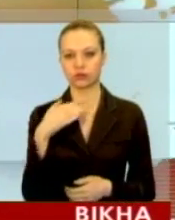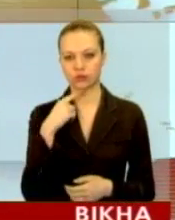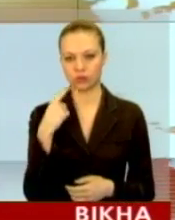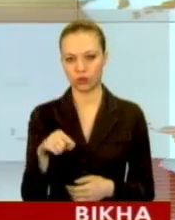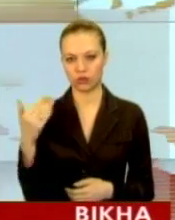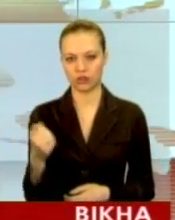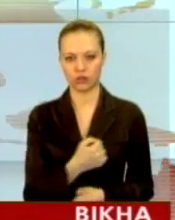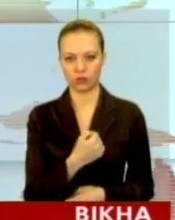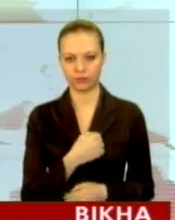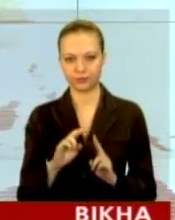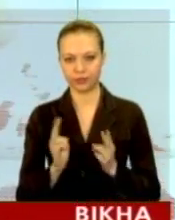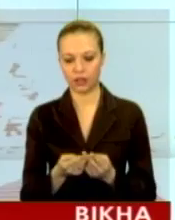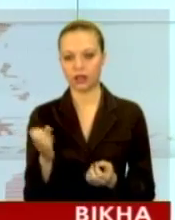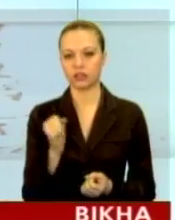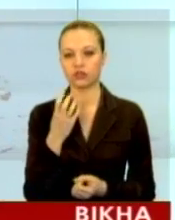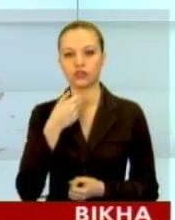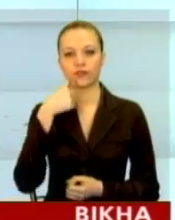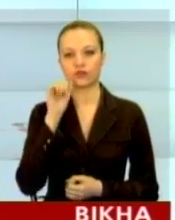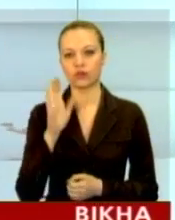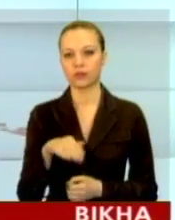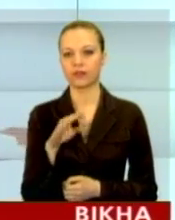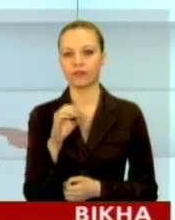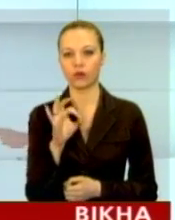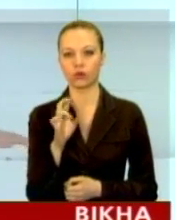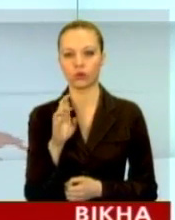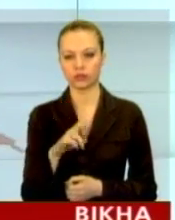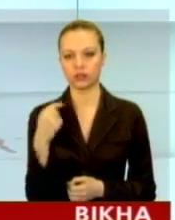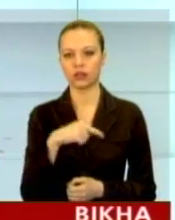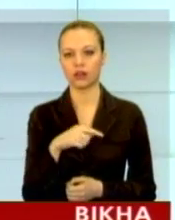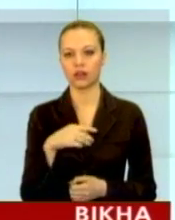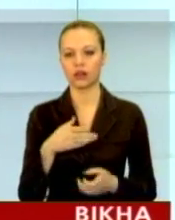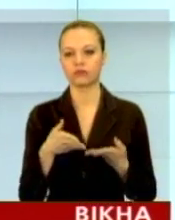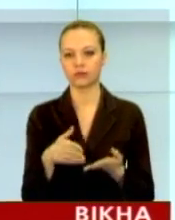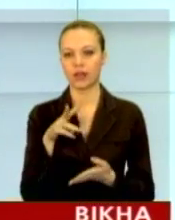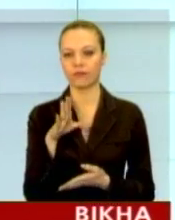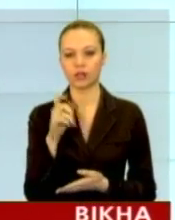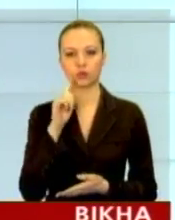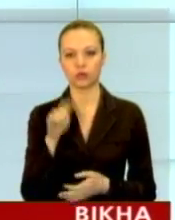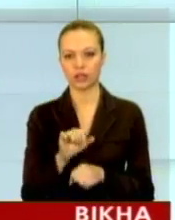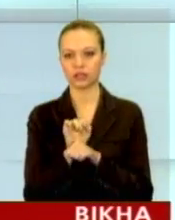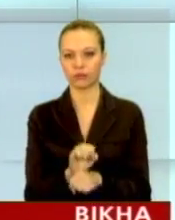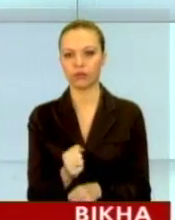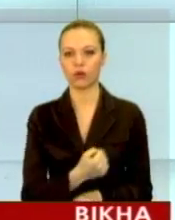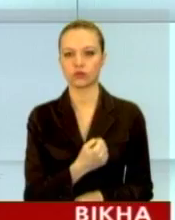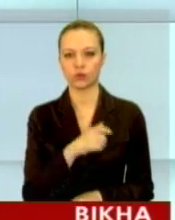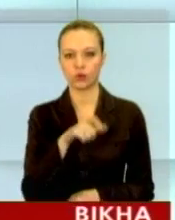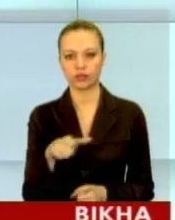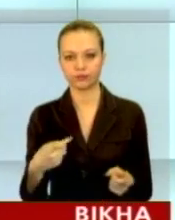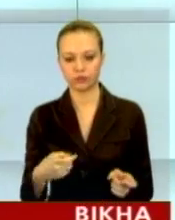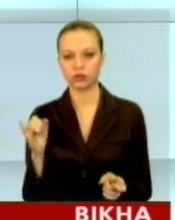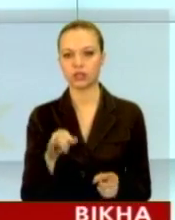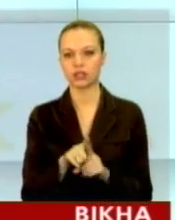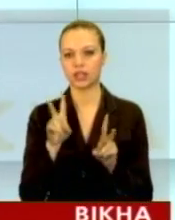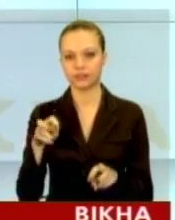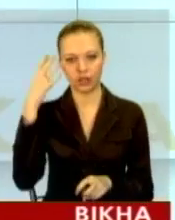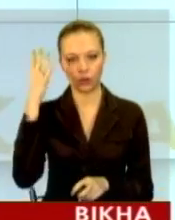військовиків Російської Федерації. І ще з вчора у Феодосії батальйон мірської піхоти МВС України заблокували озброєні люди і так звані